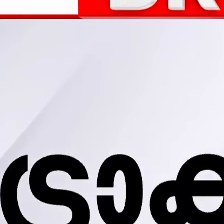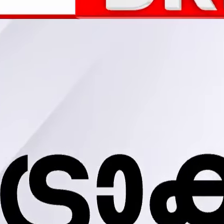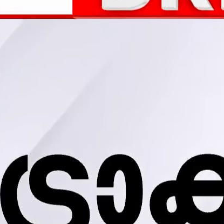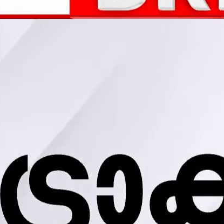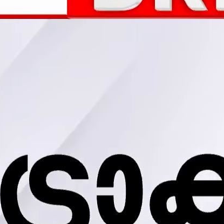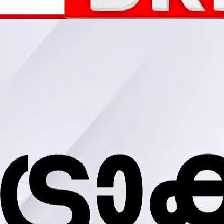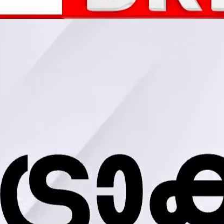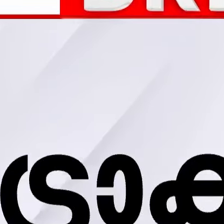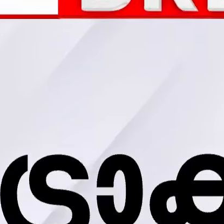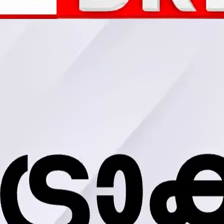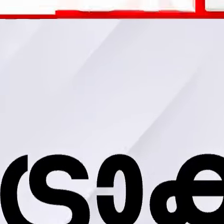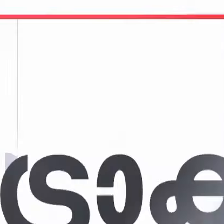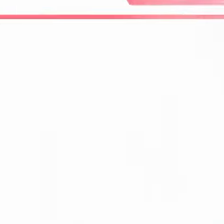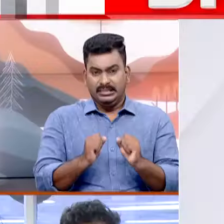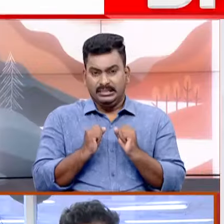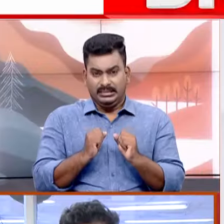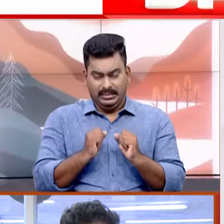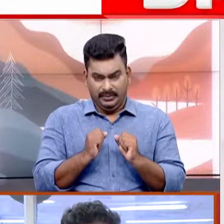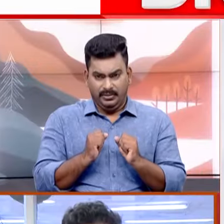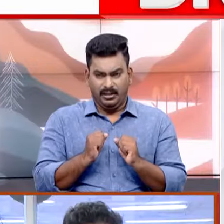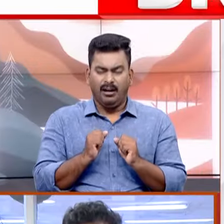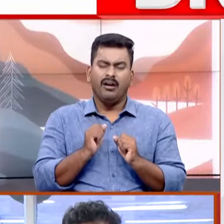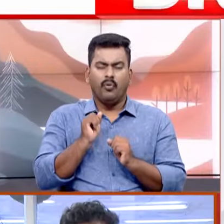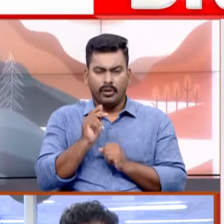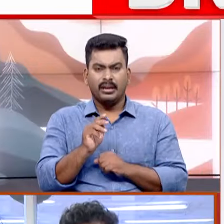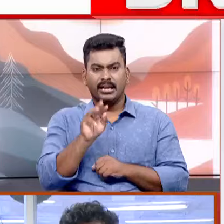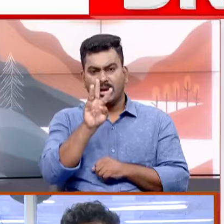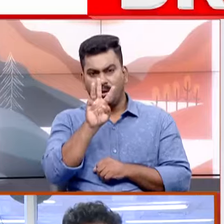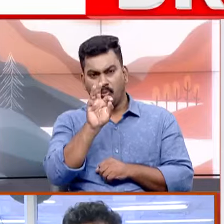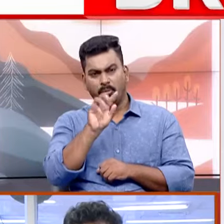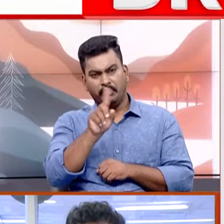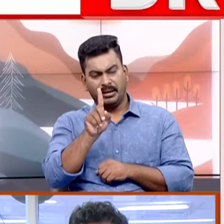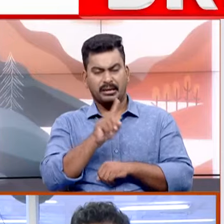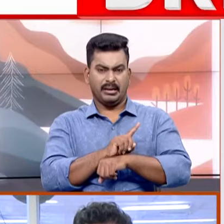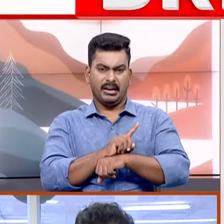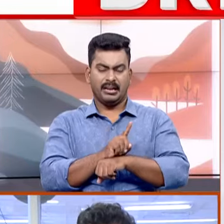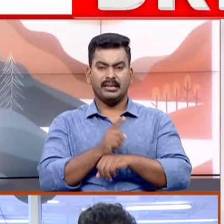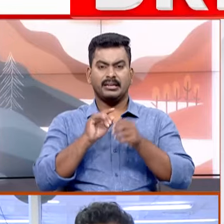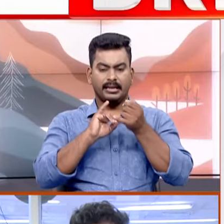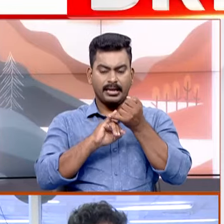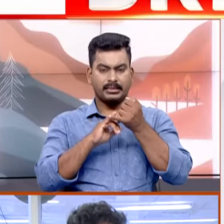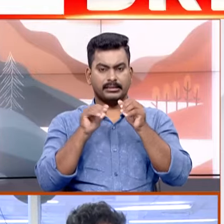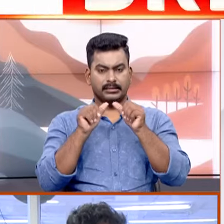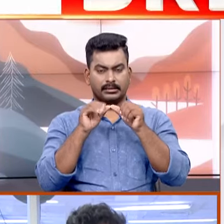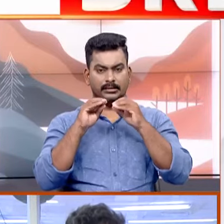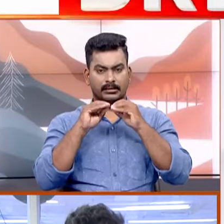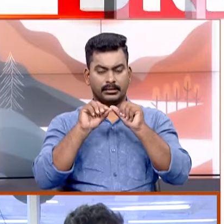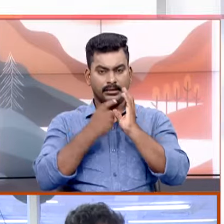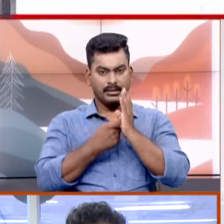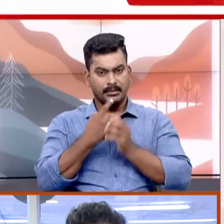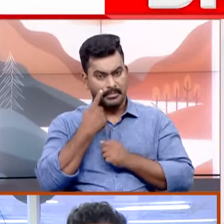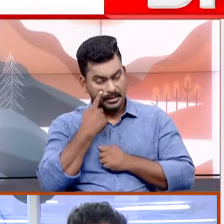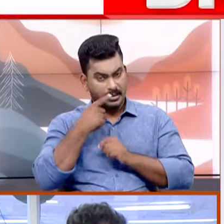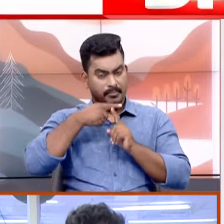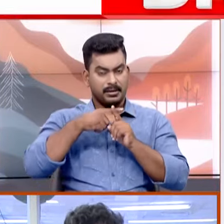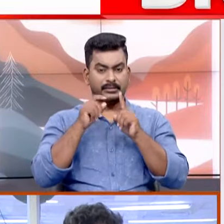പൂജ, വലിയൊരു ബുദ്ധിമുട്ട് യാത്രക്കാർക്കുണ്ടായോ എന്ന് ചോദിച്ചാൽ, ഒരു അരമണിക്കൂറോളം പരശുരാമും ശബരിയും വൈകിയാണ് ഓടിയത്.